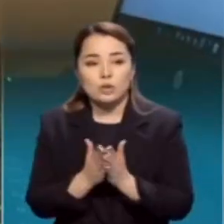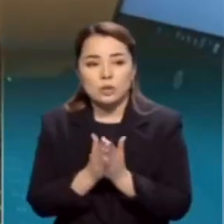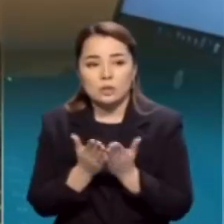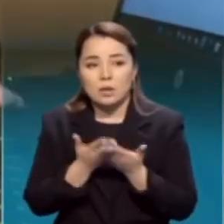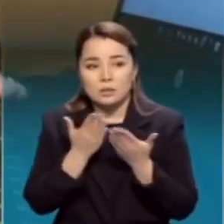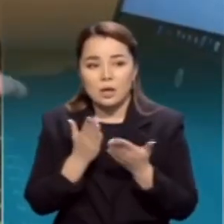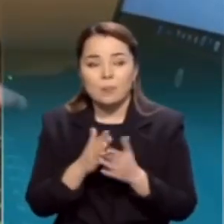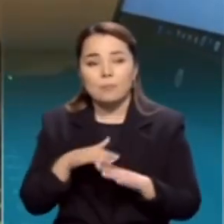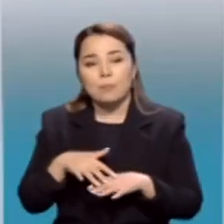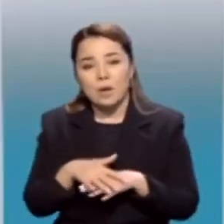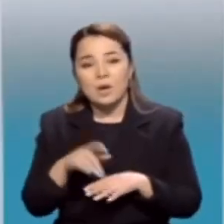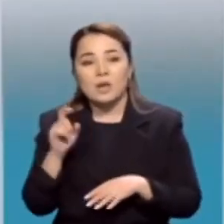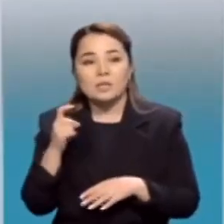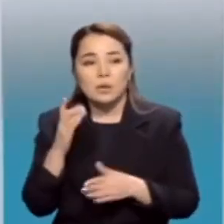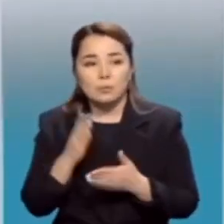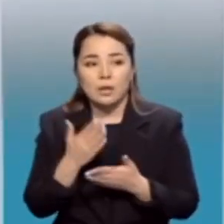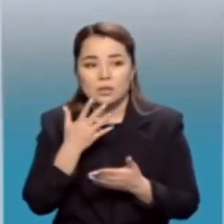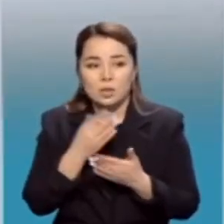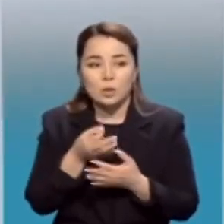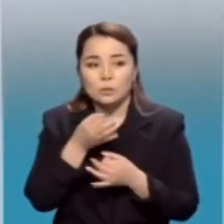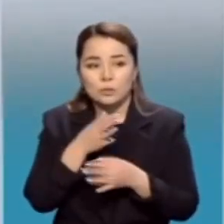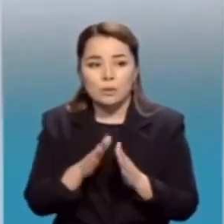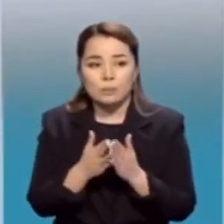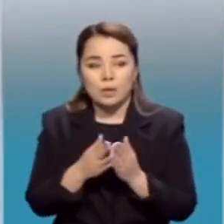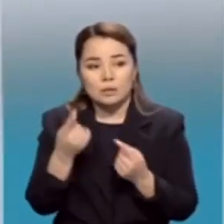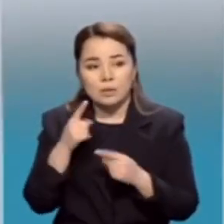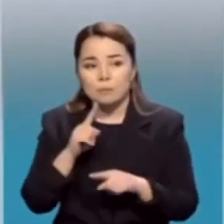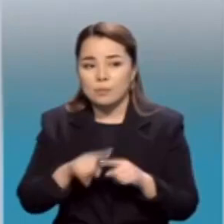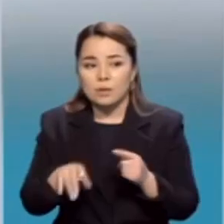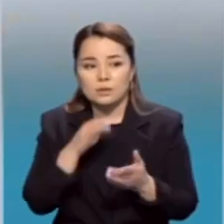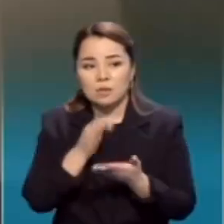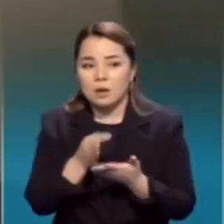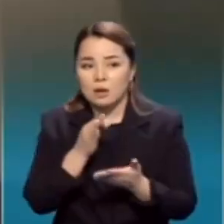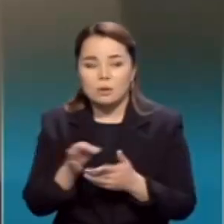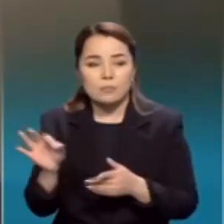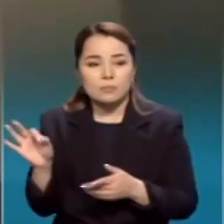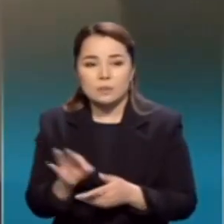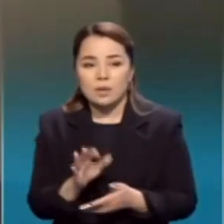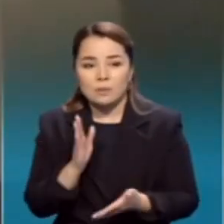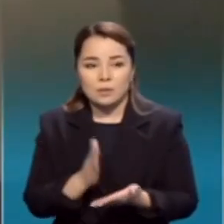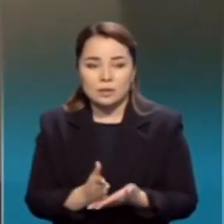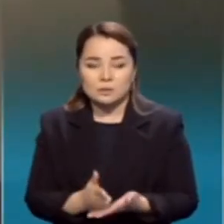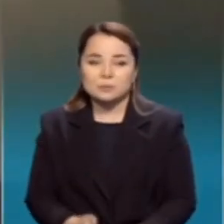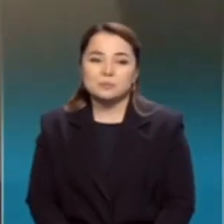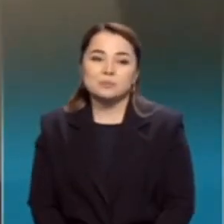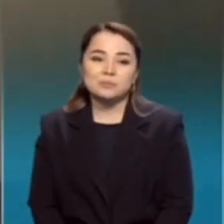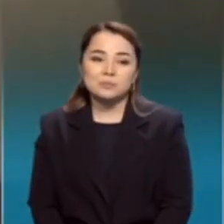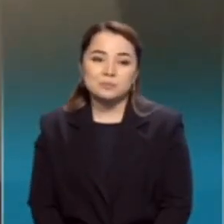ол математика не химия болсын, кез келген есепті ойланбастан шығарады.